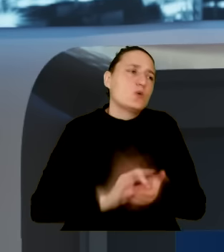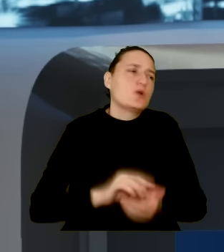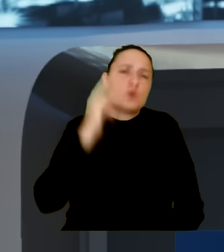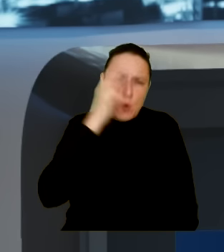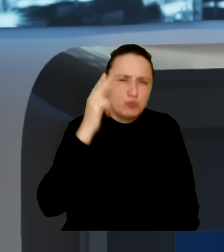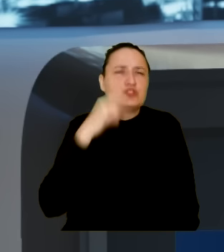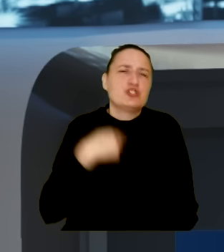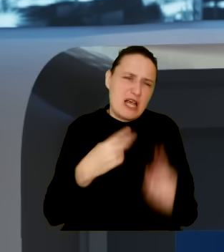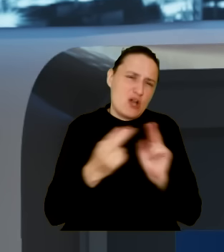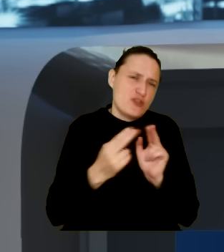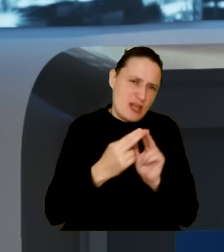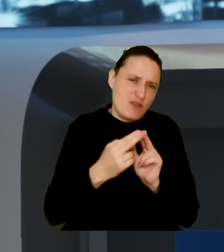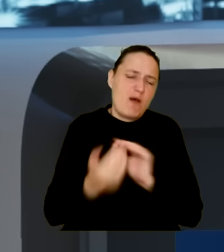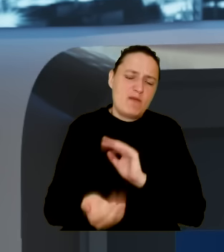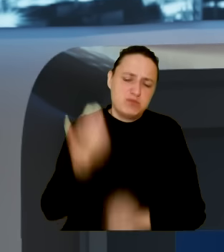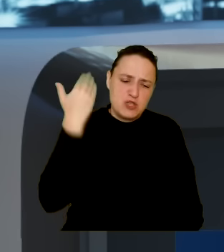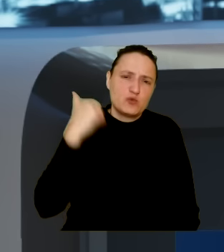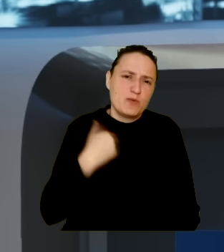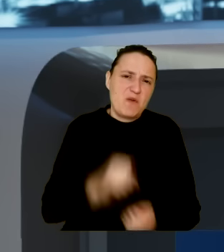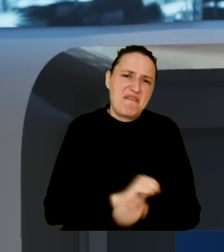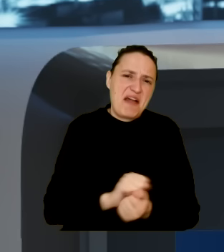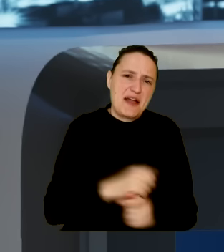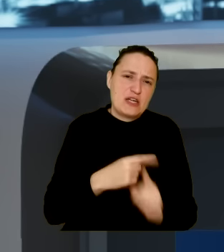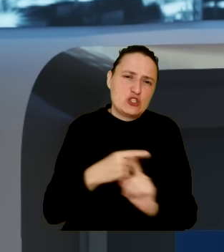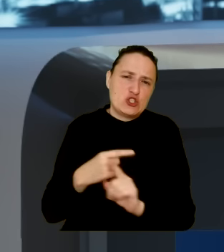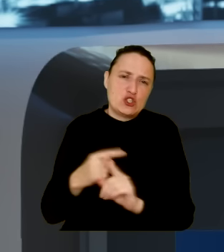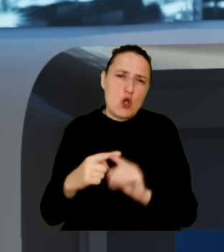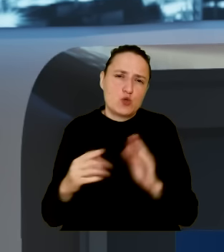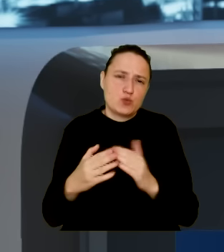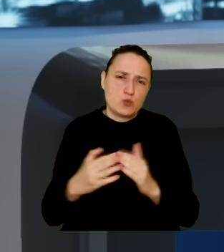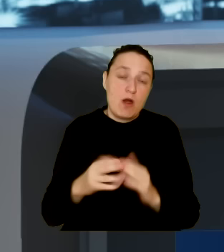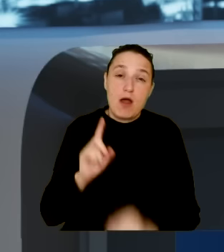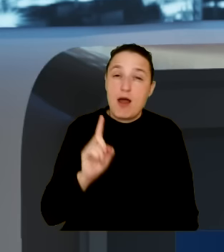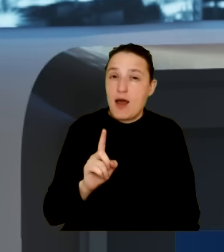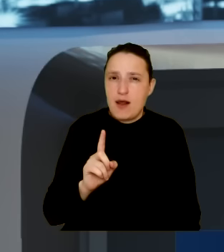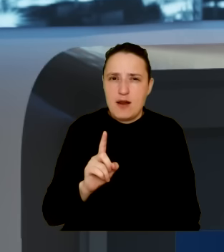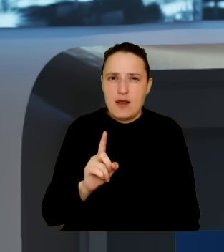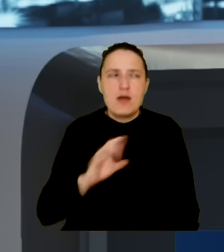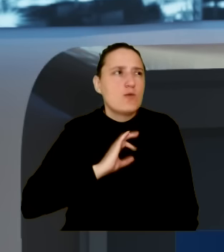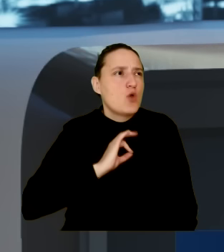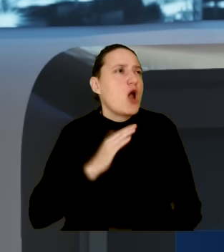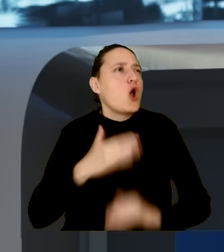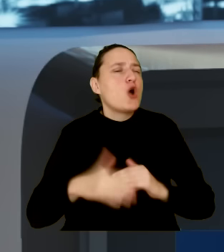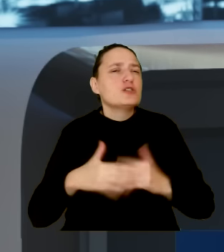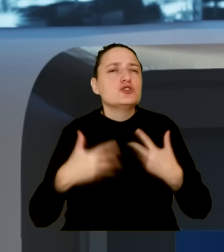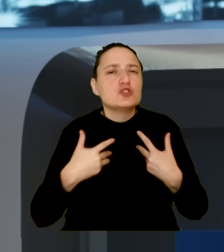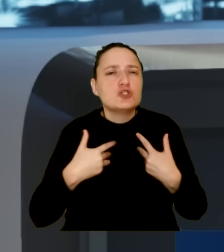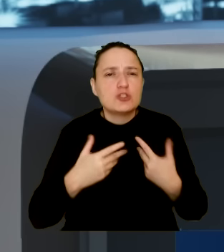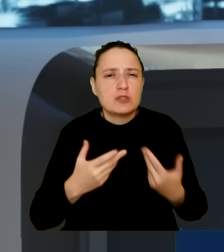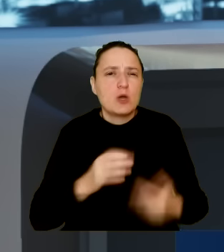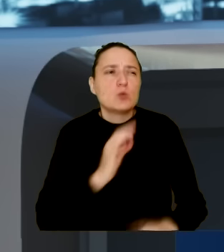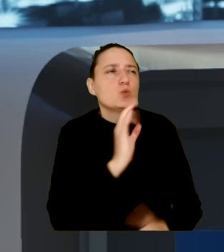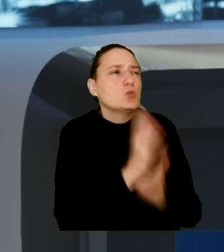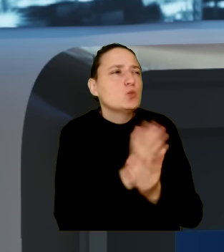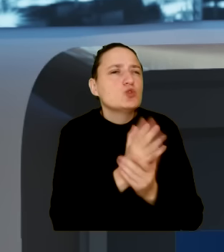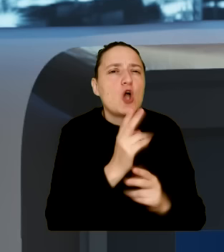w przeszłości też prowadzili walkę z krzyżami, z kościołem, a już w swojej końcówce swojego życia, kiedy byli chorzy i słabi,